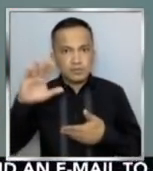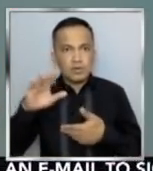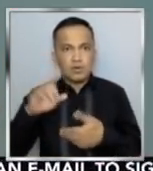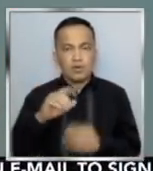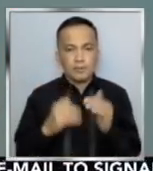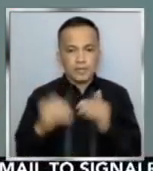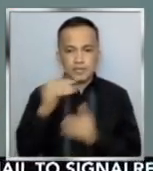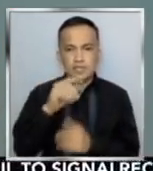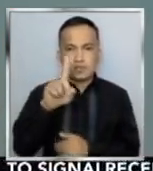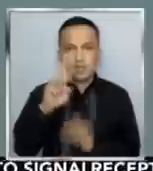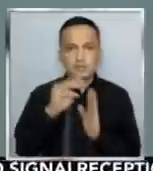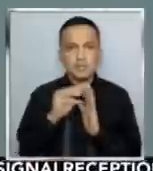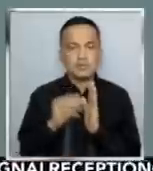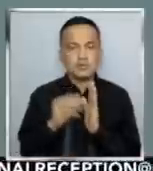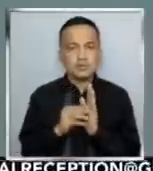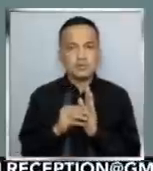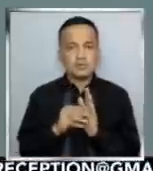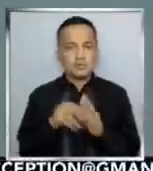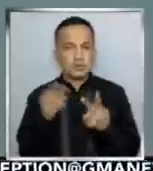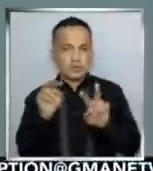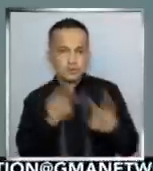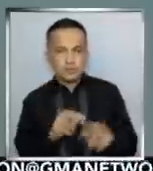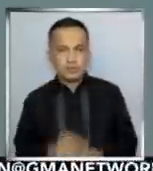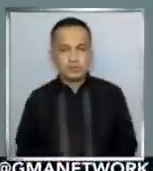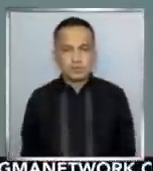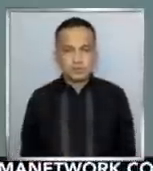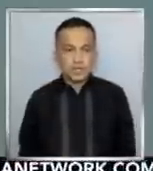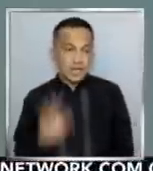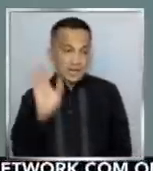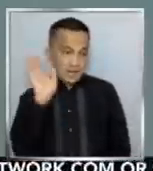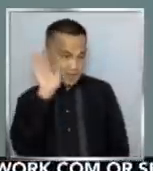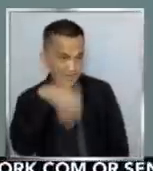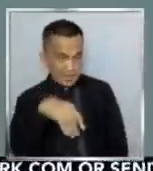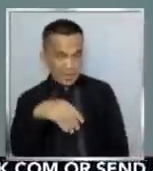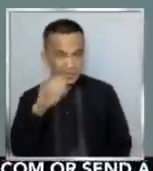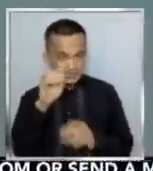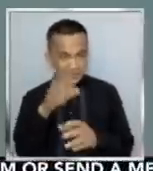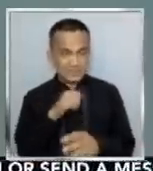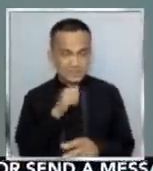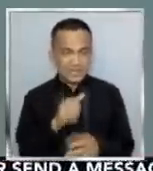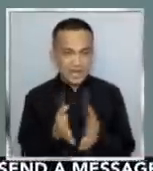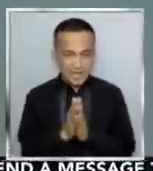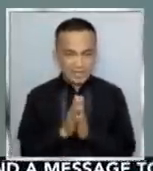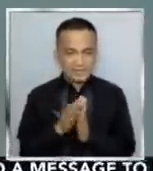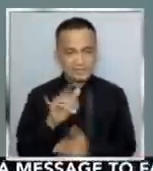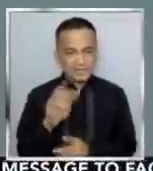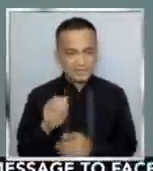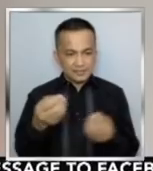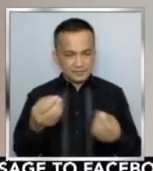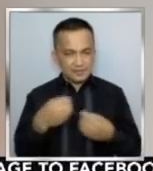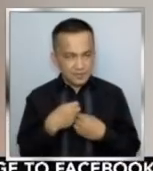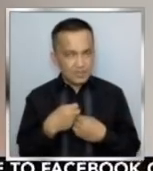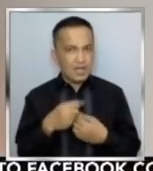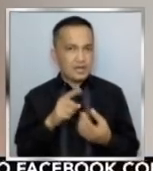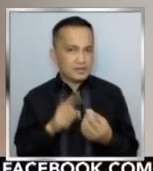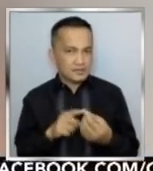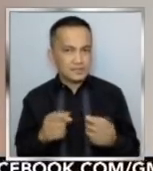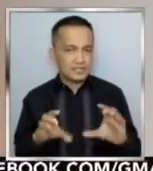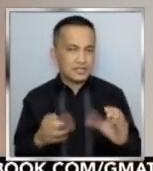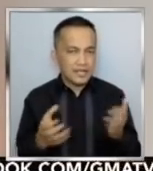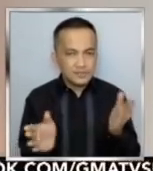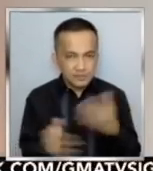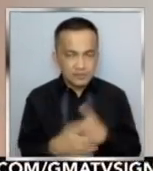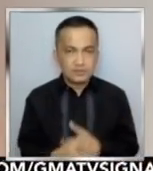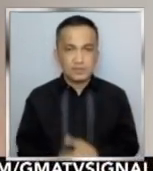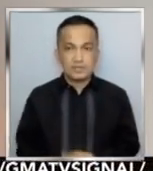Teach! No, I'm not joining. No, I just asked Yaya to drop off the cochinilla sa classroom. Ang sabi ni